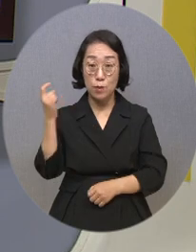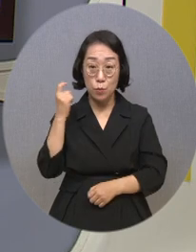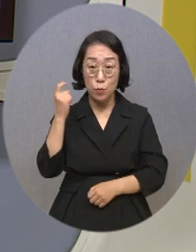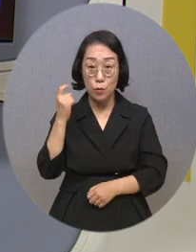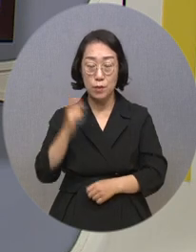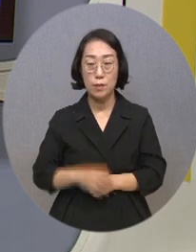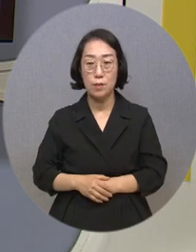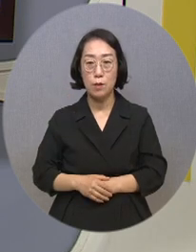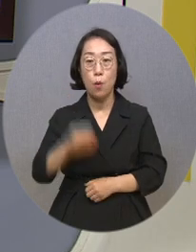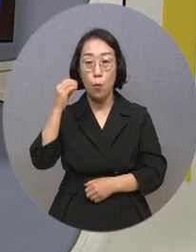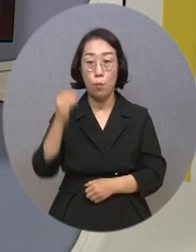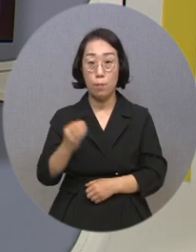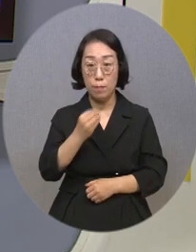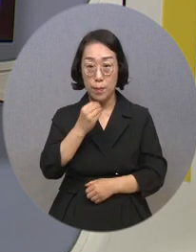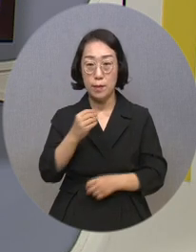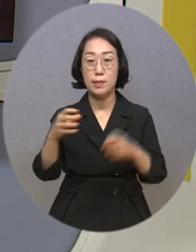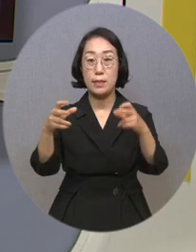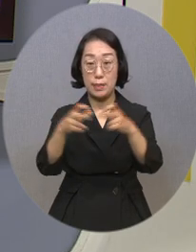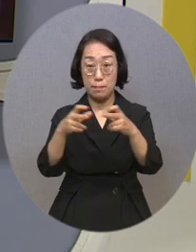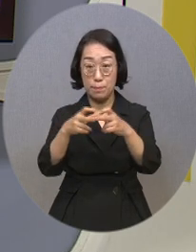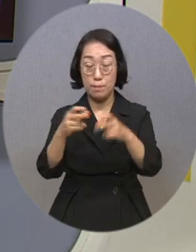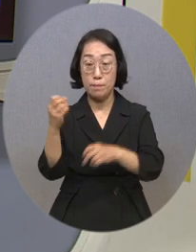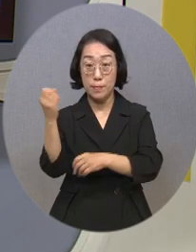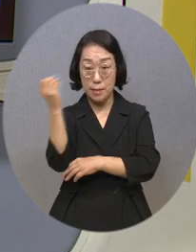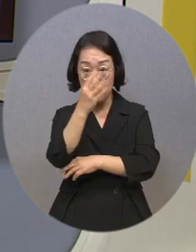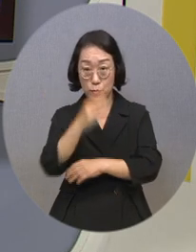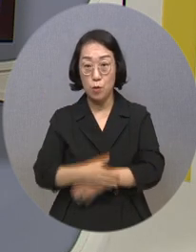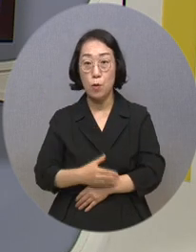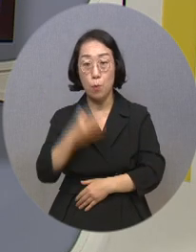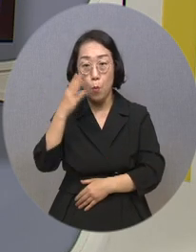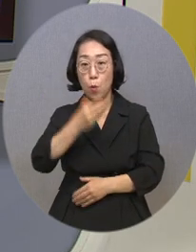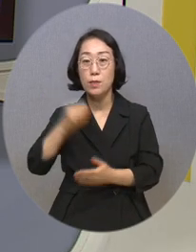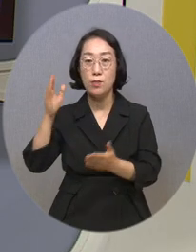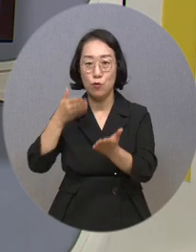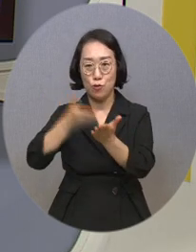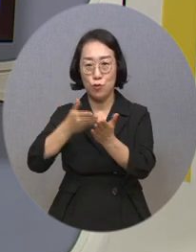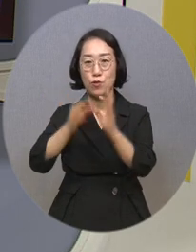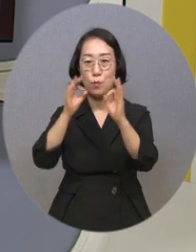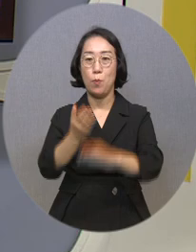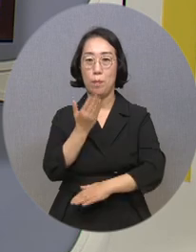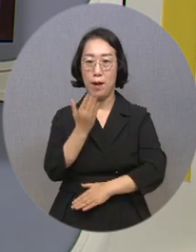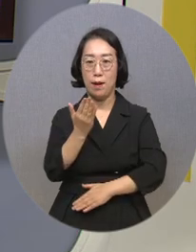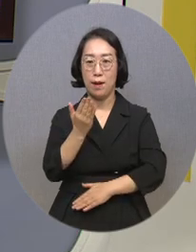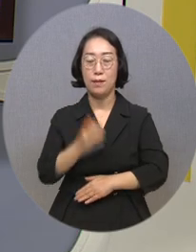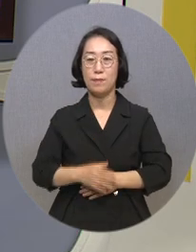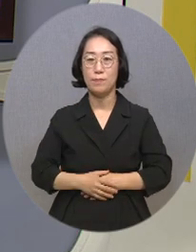사항은 웰피어 뉴스 홈페이지와 장애인신문, 복지TV 뉴스를 통해 확인할 수 있습니다.